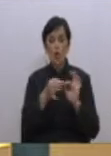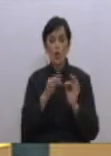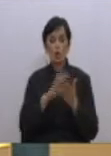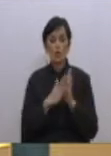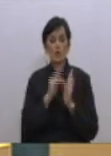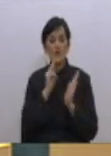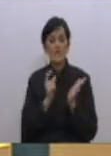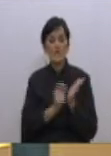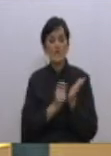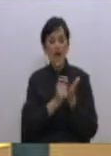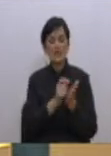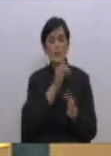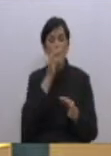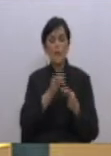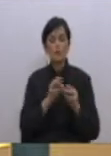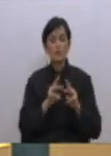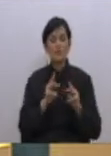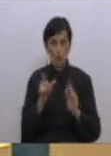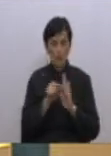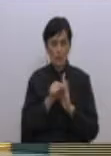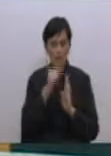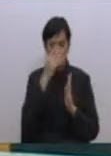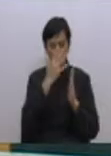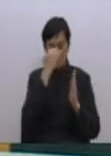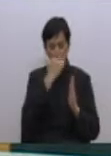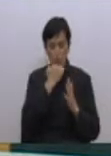da pasukskebeli utsxebebit madlobt